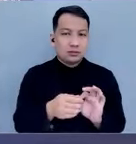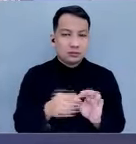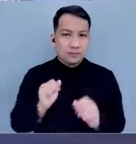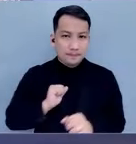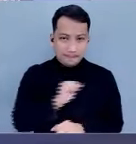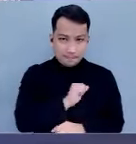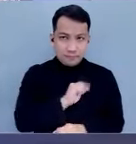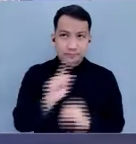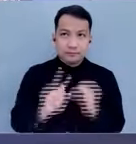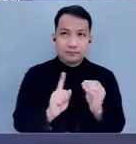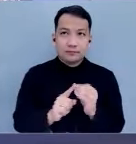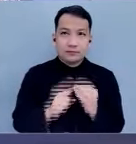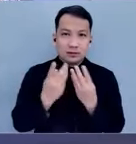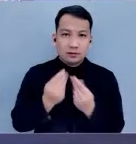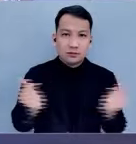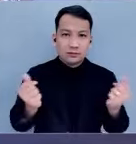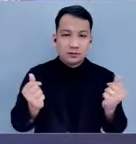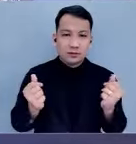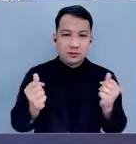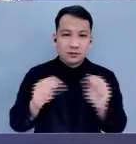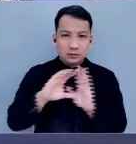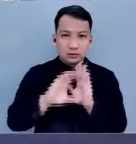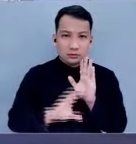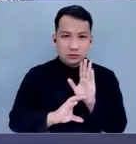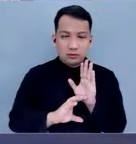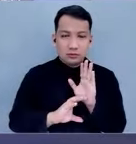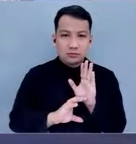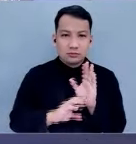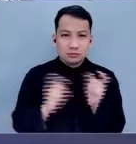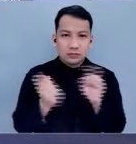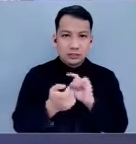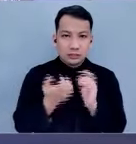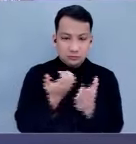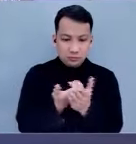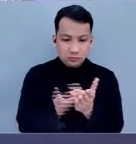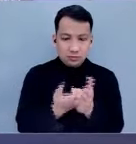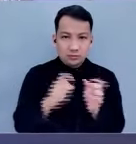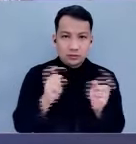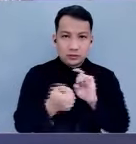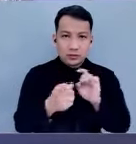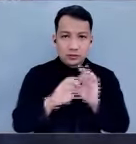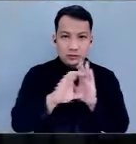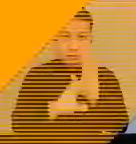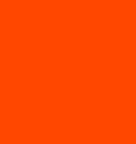ang pag-amyenda sa economic provisions. Nasa frontline ng balitang yan si Elaine Fulgencio.